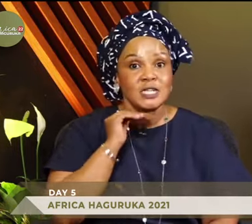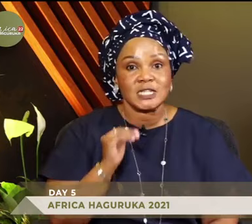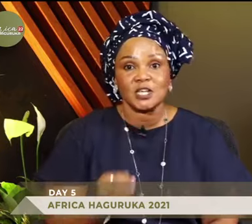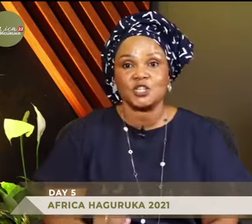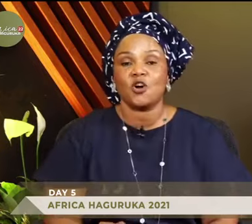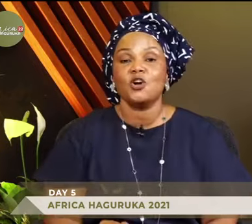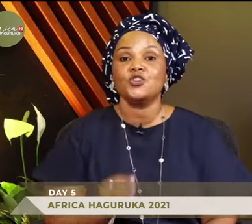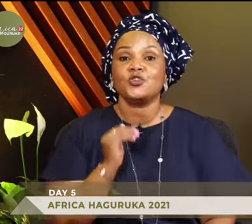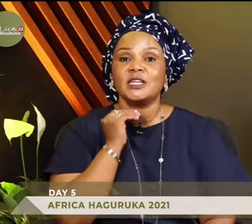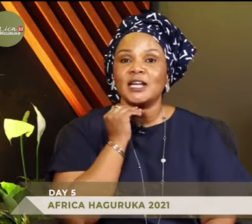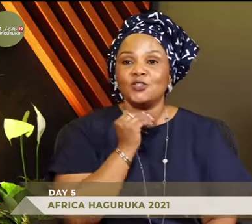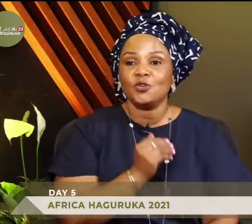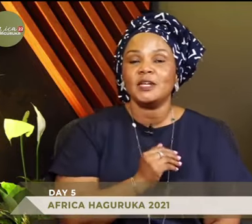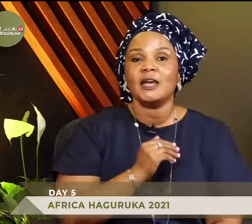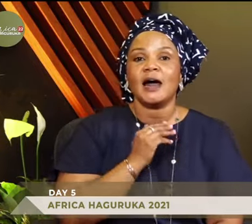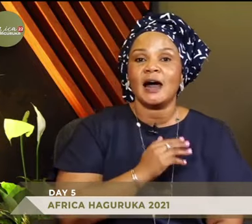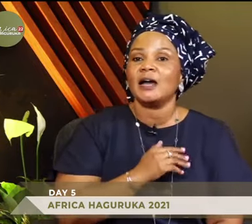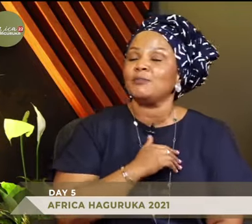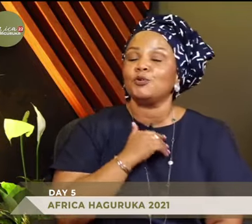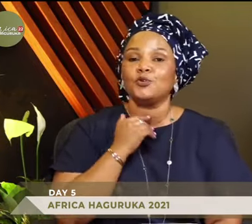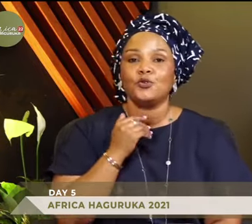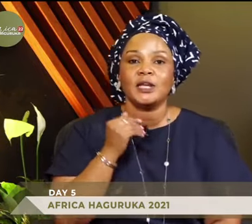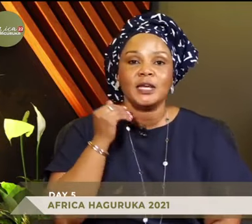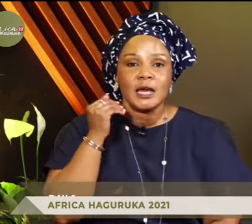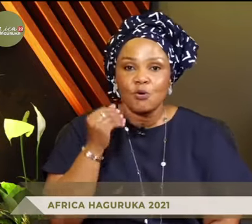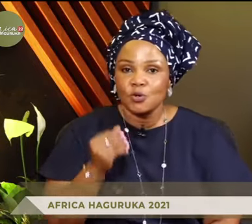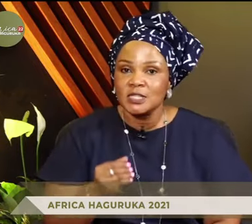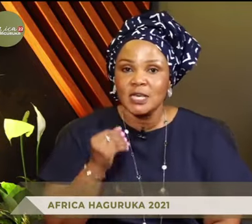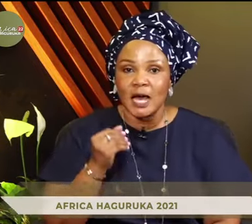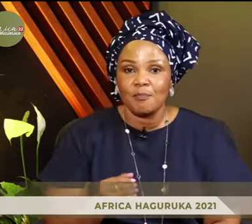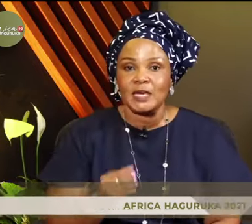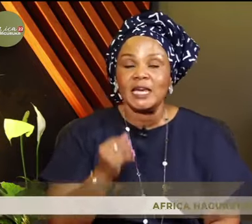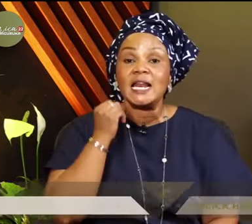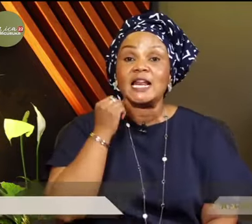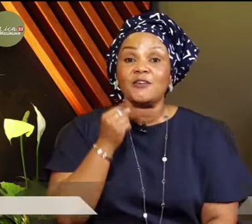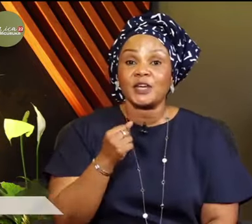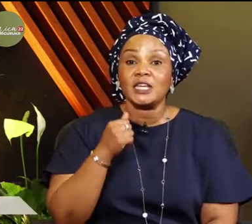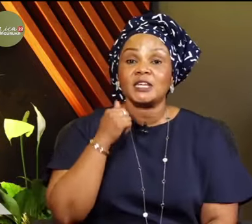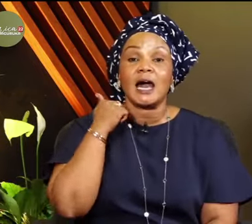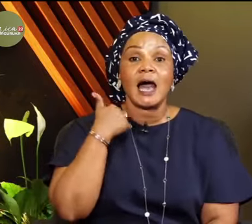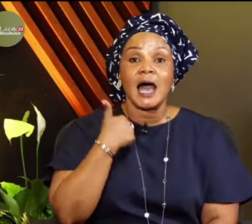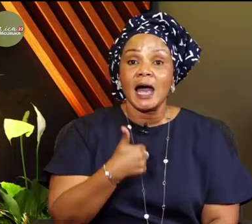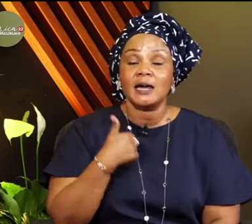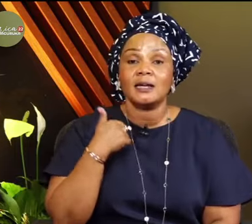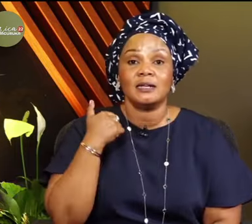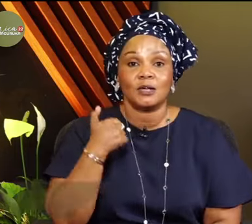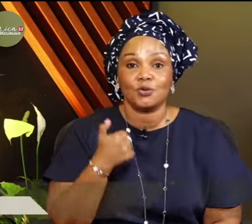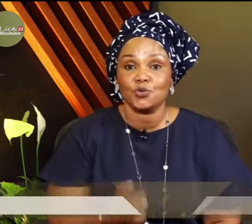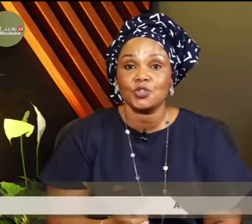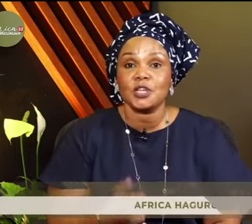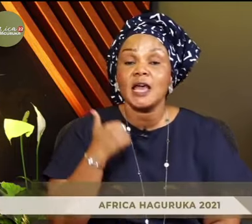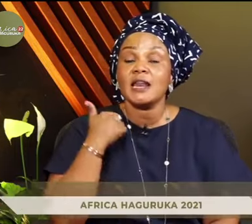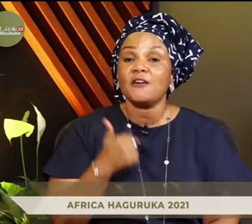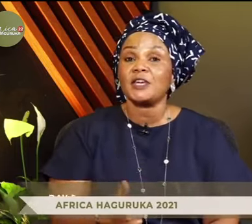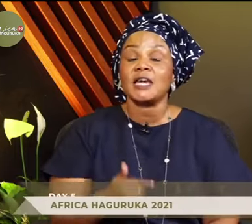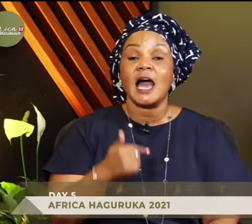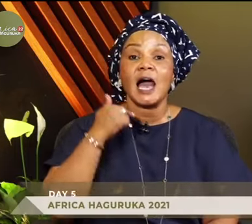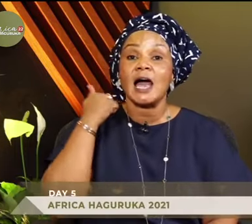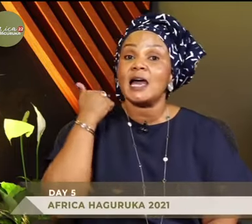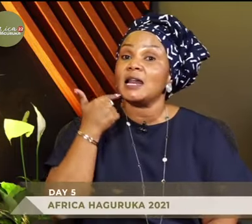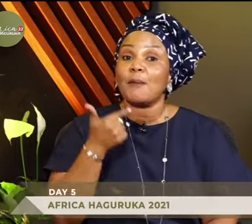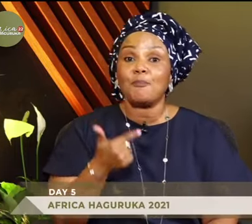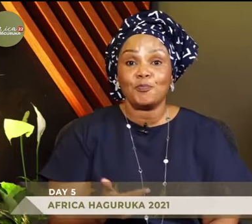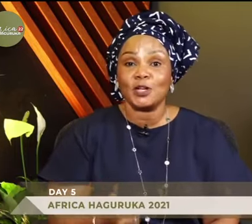de ces gens. Ce qu'il a donné à A, il peut le donner aussi à B. L'Afrique a les ressources, l'Afrique